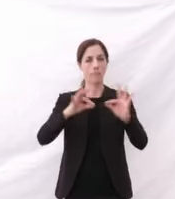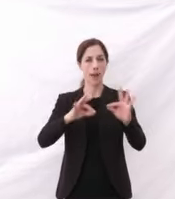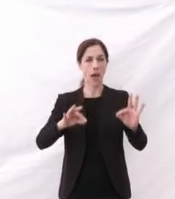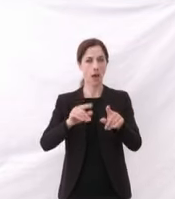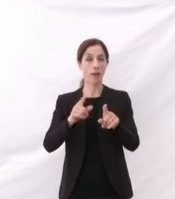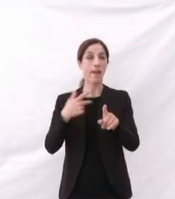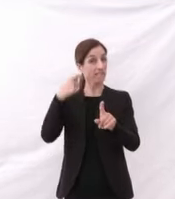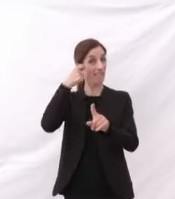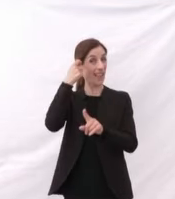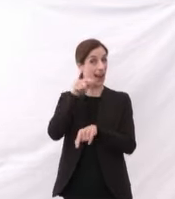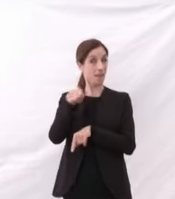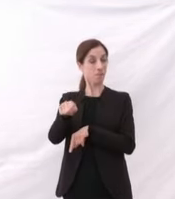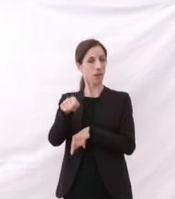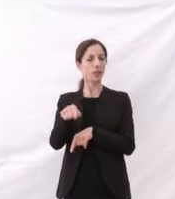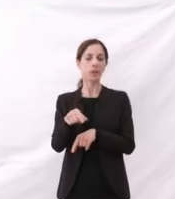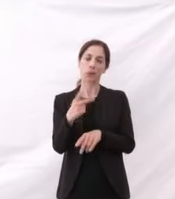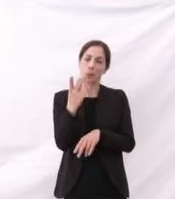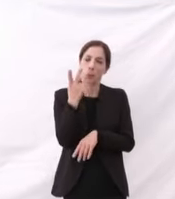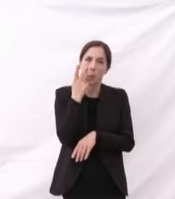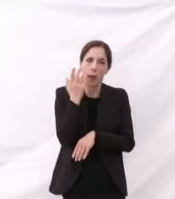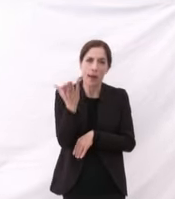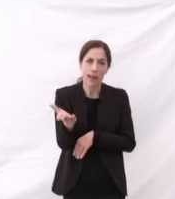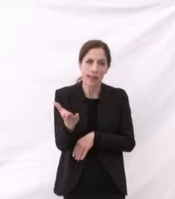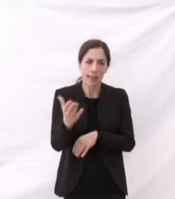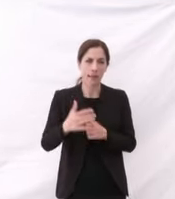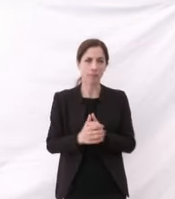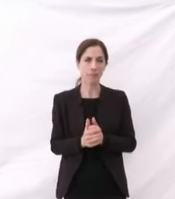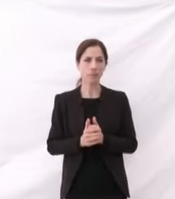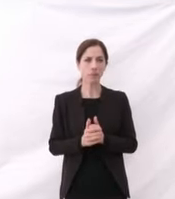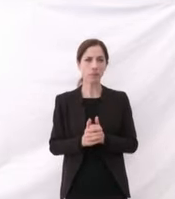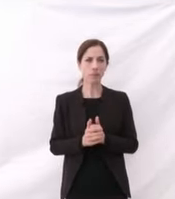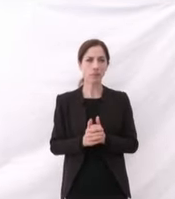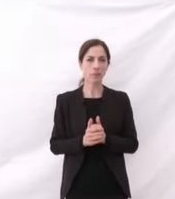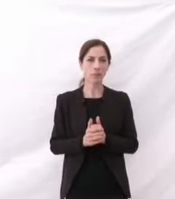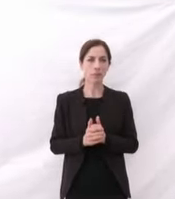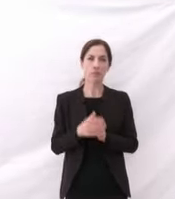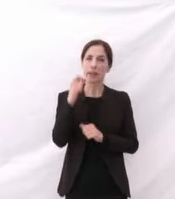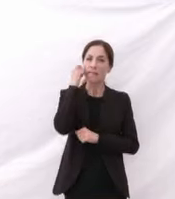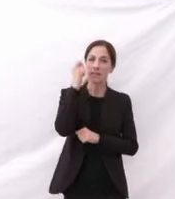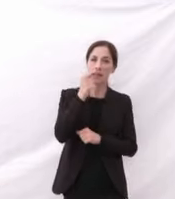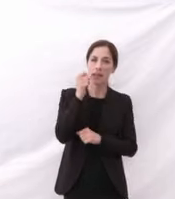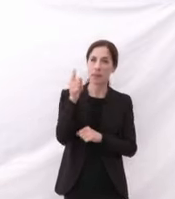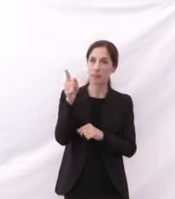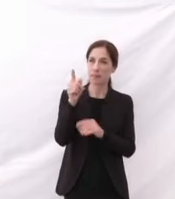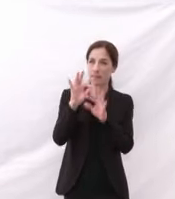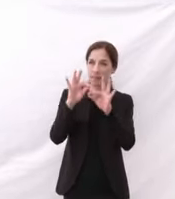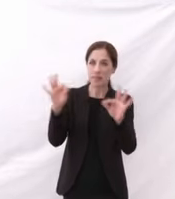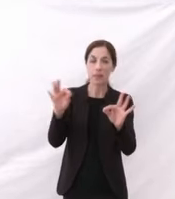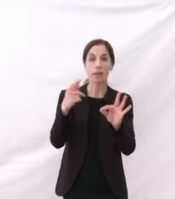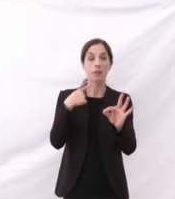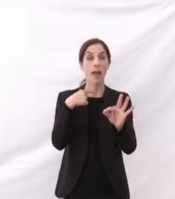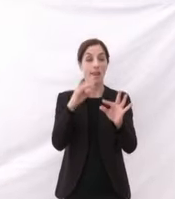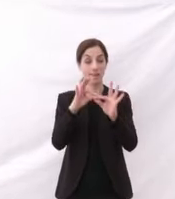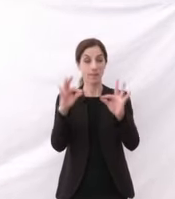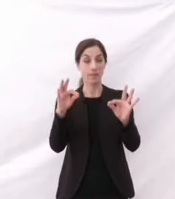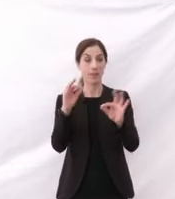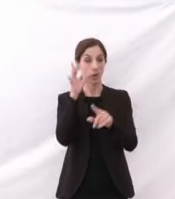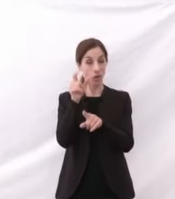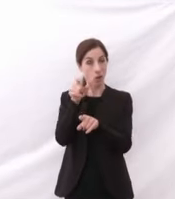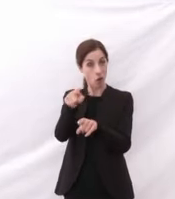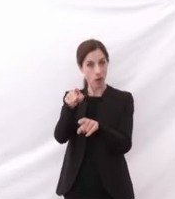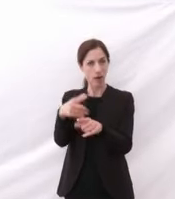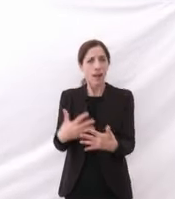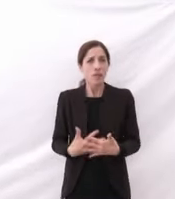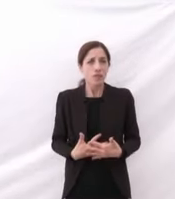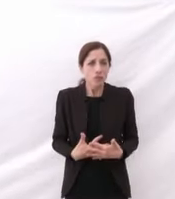film, guardate le parole del film, tra lei